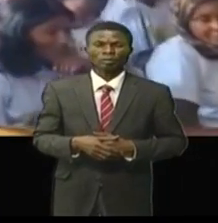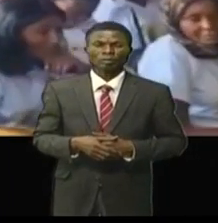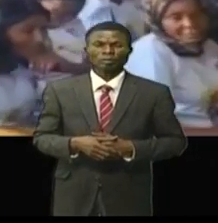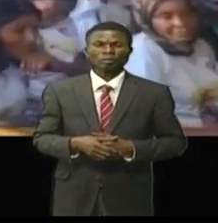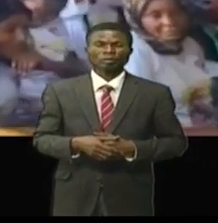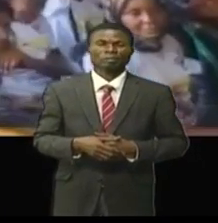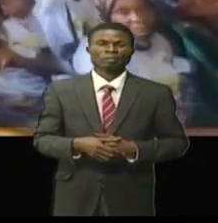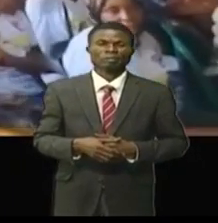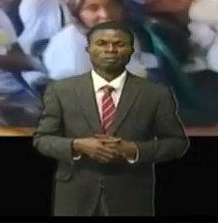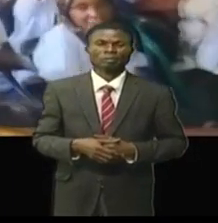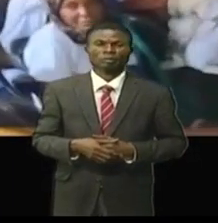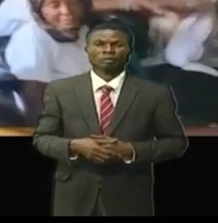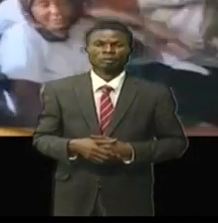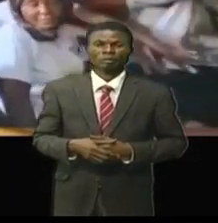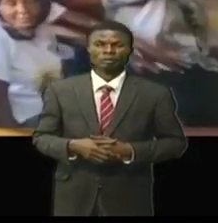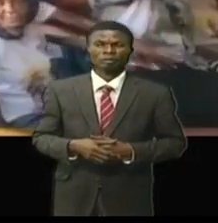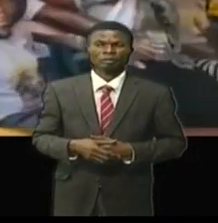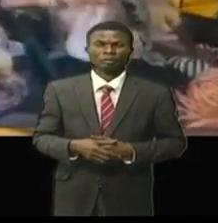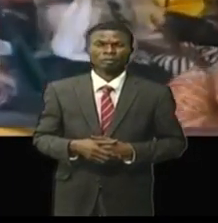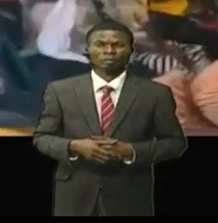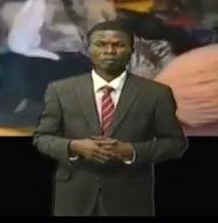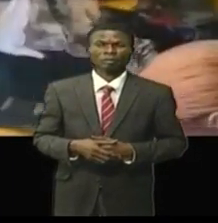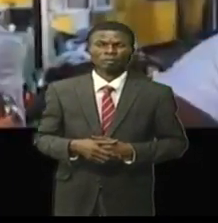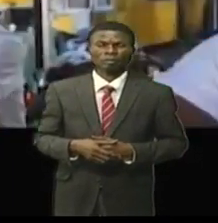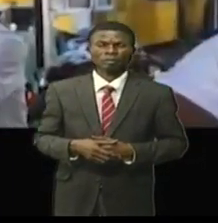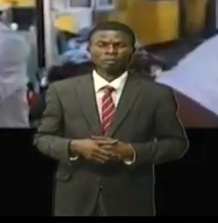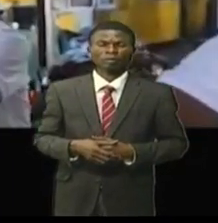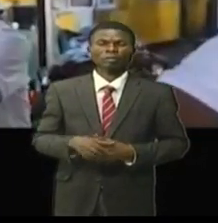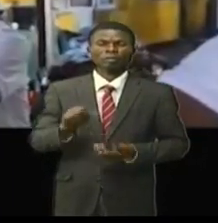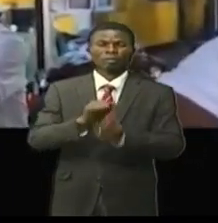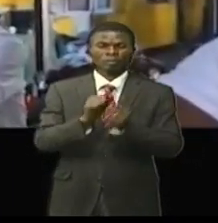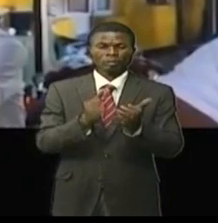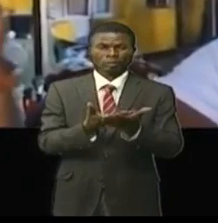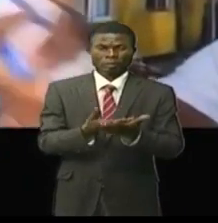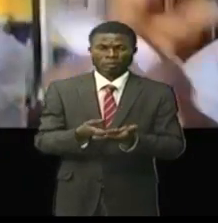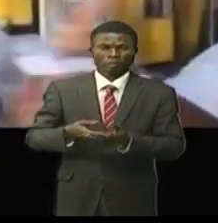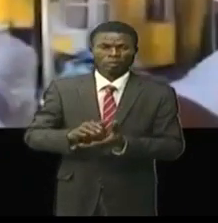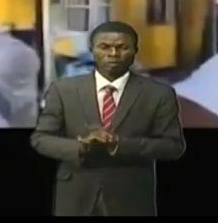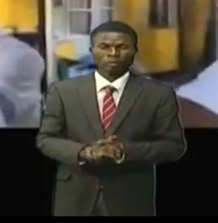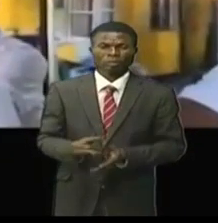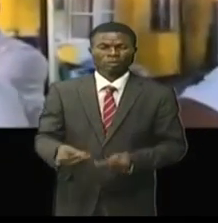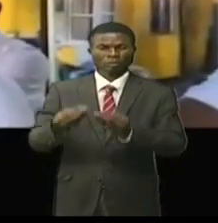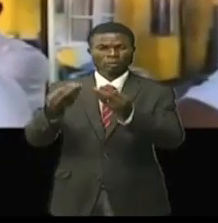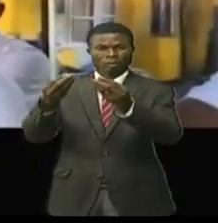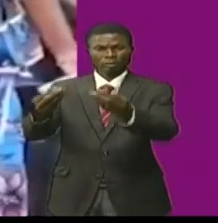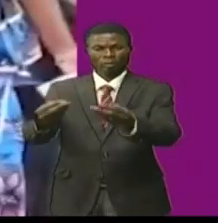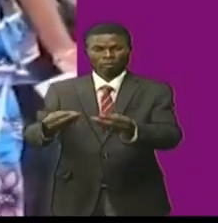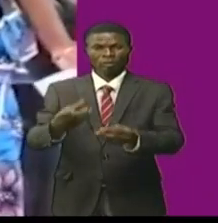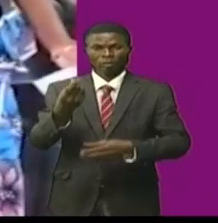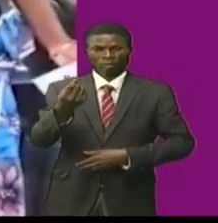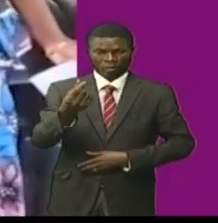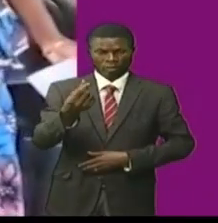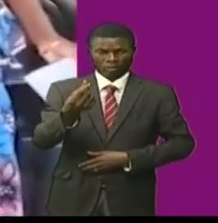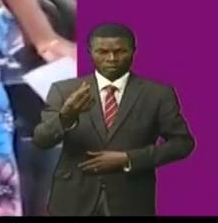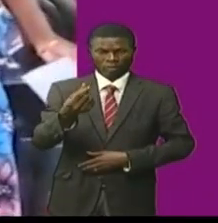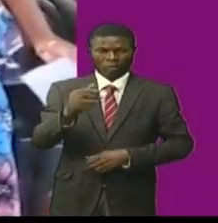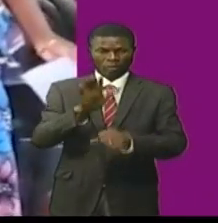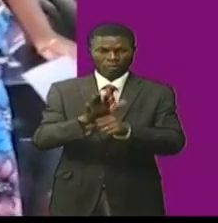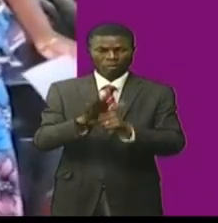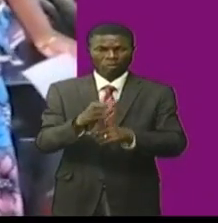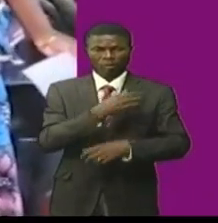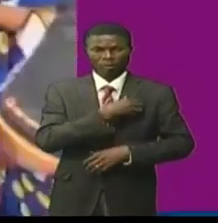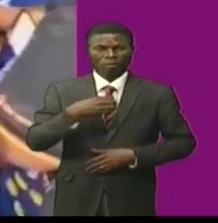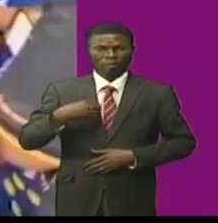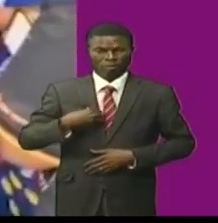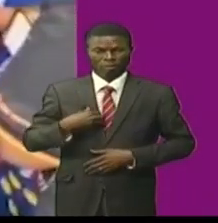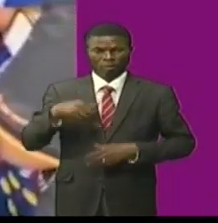s'appelle apprendre à quelqu'un comment faire la pêche seul, en remettant une enveloppe à un bon nombre de femmes